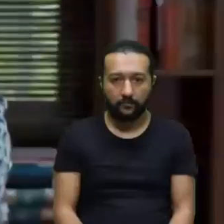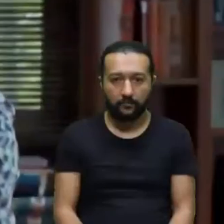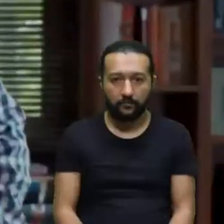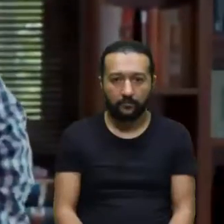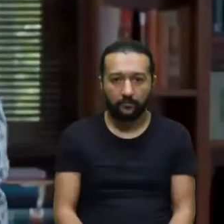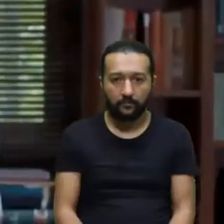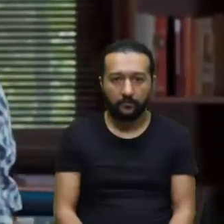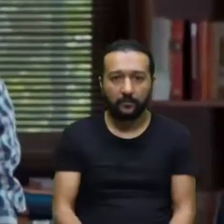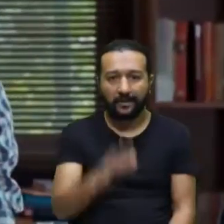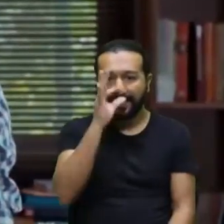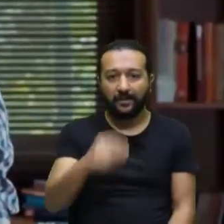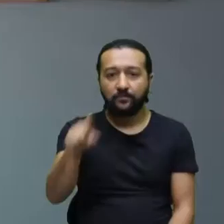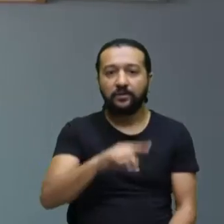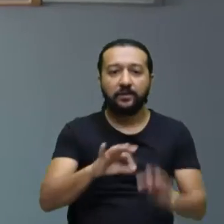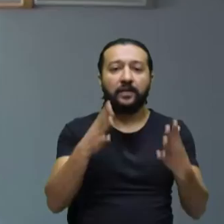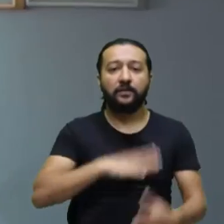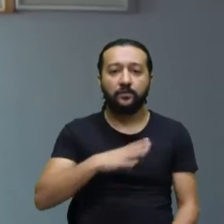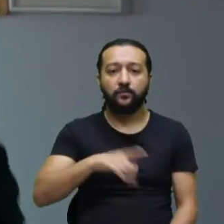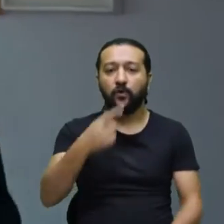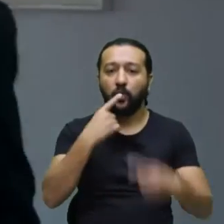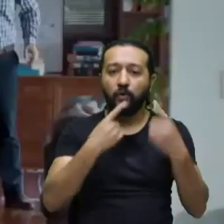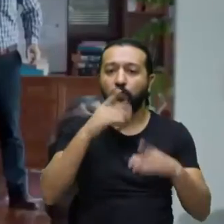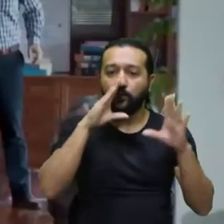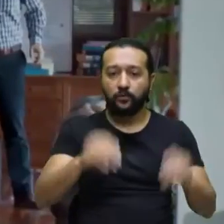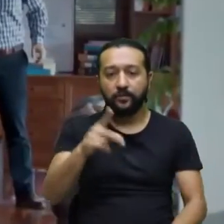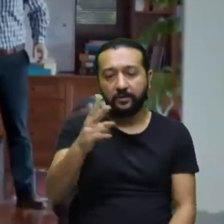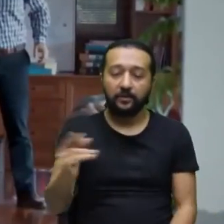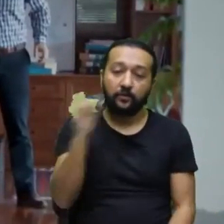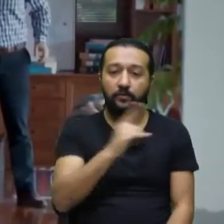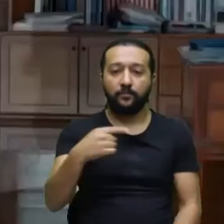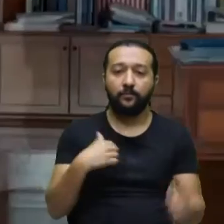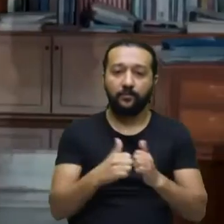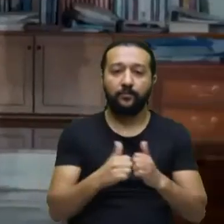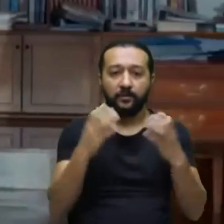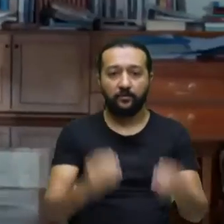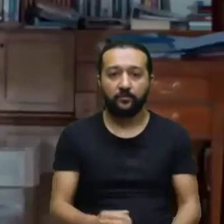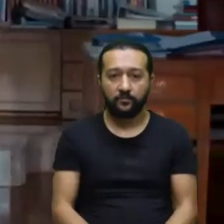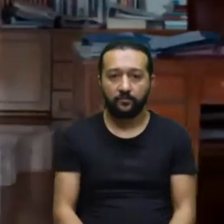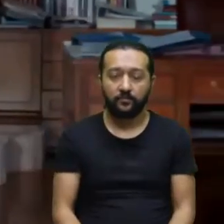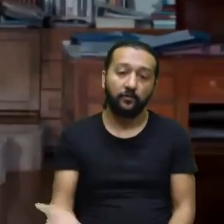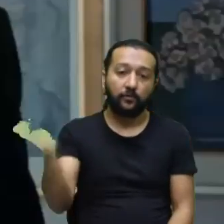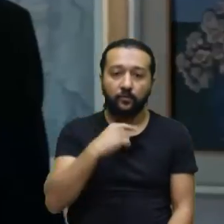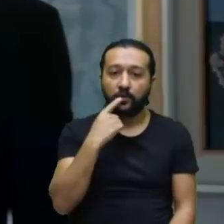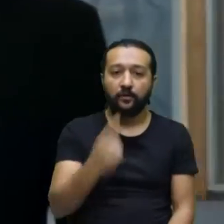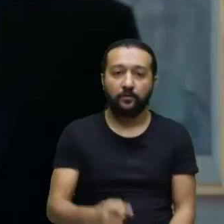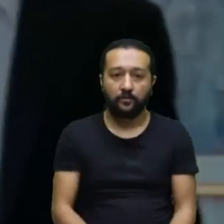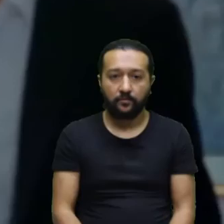görebileceği açıklığa koştu. Kimsiniz? Ne istiyorsunuz? Konuşma! Seni götürmeye geldik. Bizimle geliyorsun.